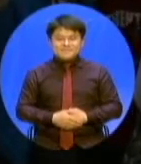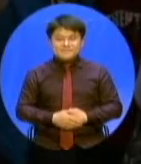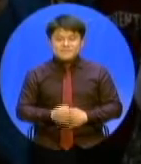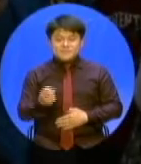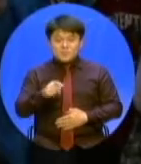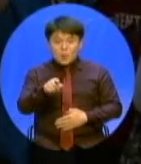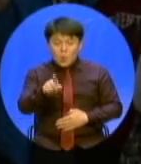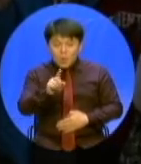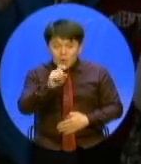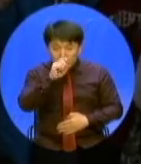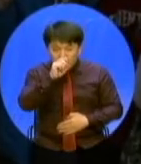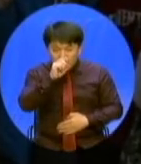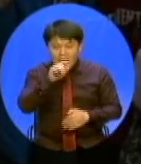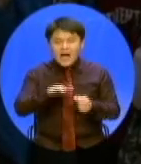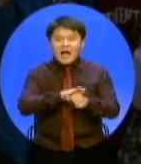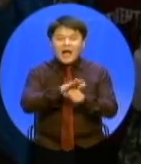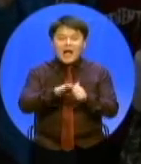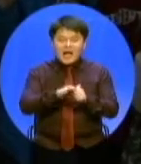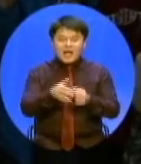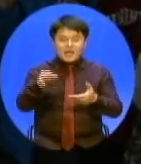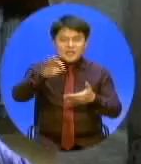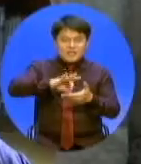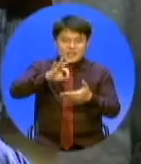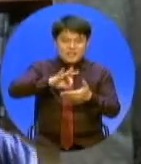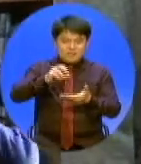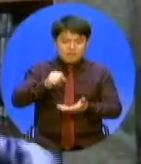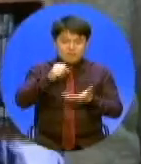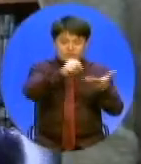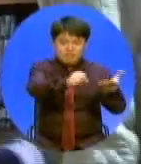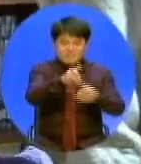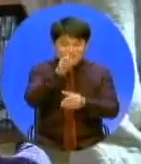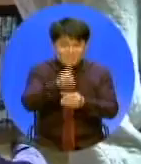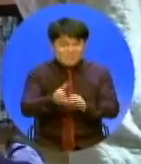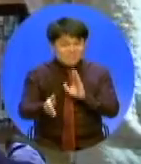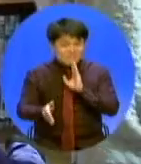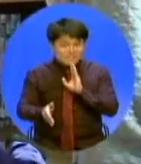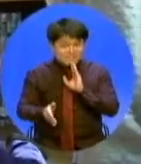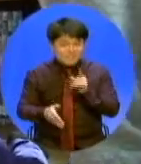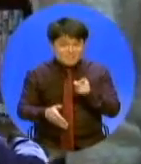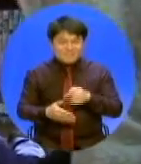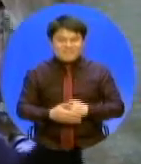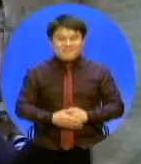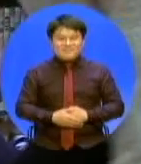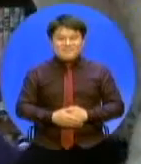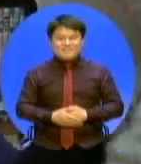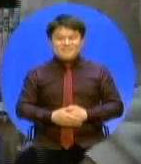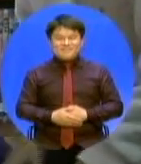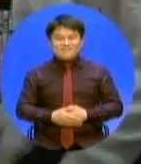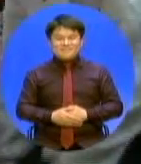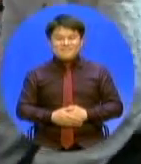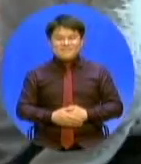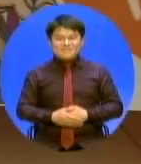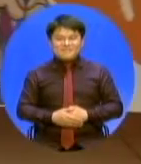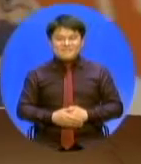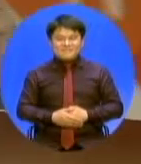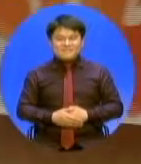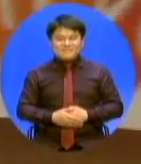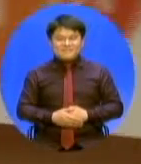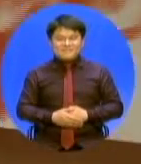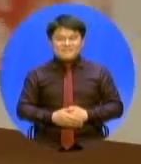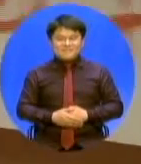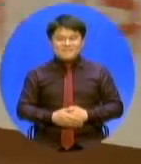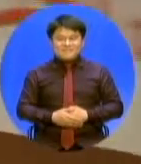그리고 이제 사랑의 그 펀드 기금 네. 또 전달도 하고 있네요. 네. 네, 그렇습니다.